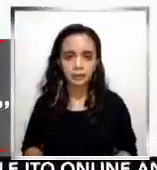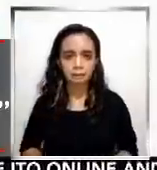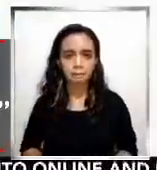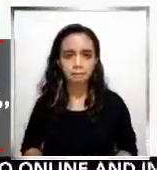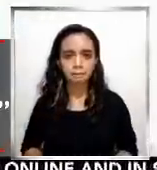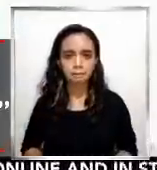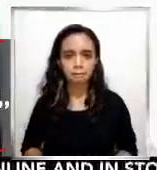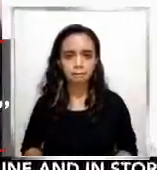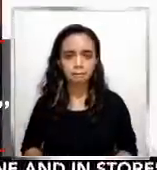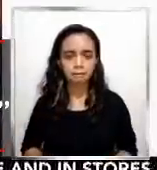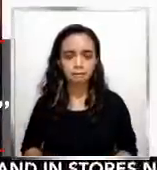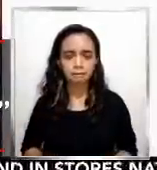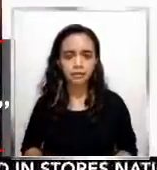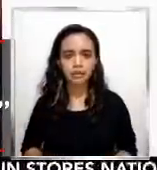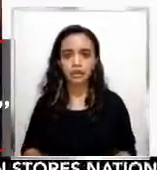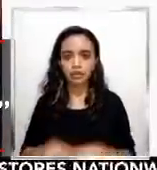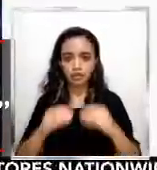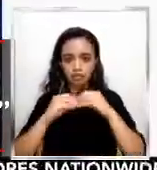nag-viral siya.